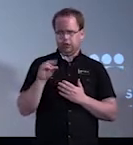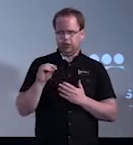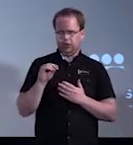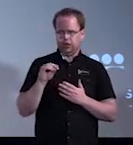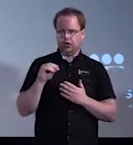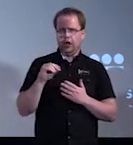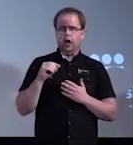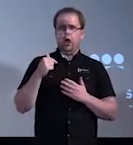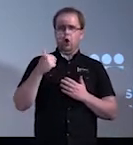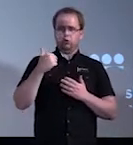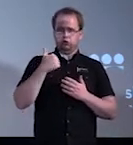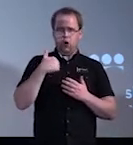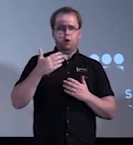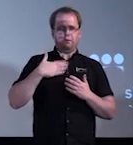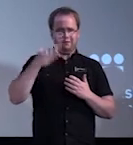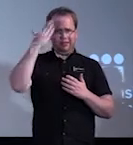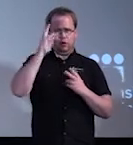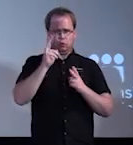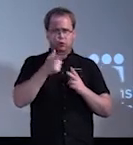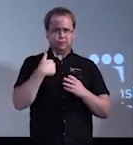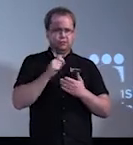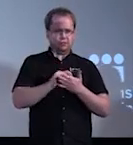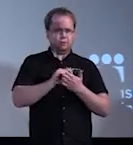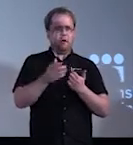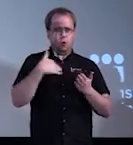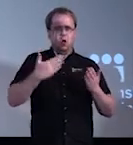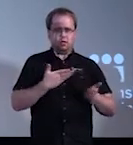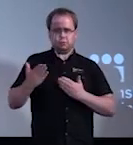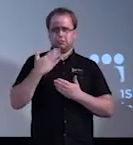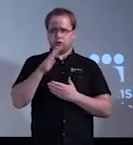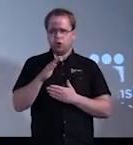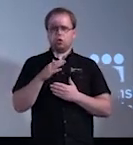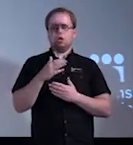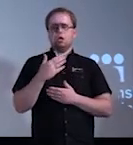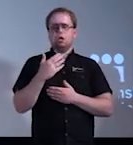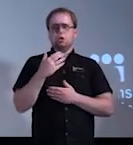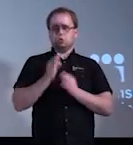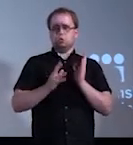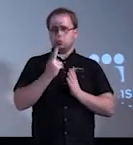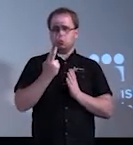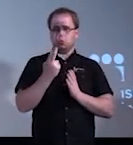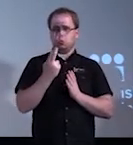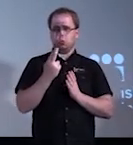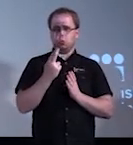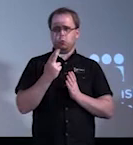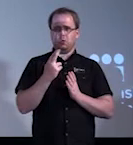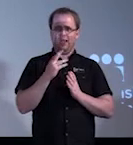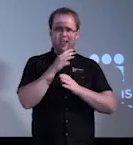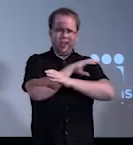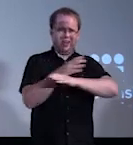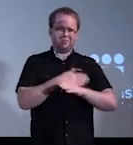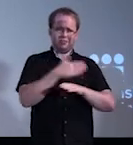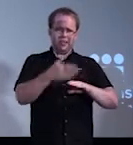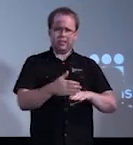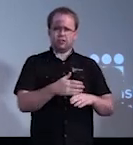Jag efterlyser också, det kommer vi skriva i vårat remissvar, att det, just nu är det ju inte så mycket armslängds avstånd i förslagen,